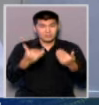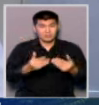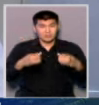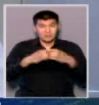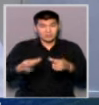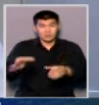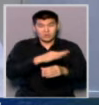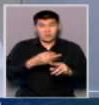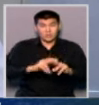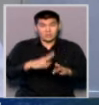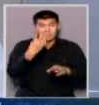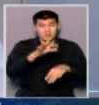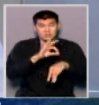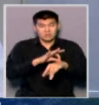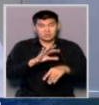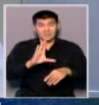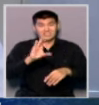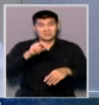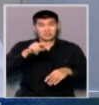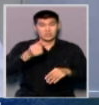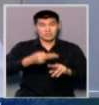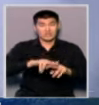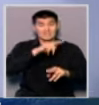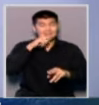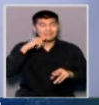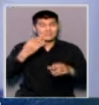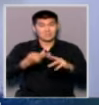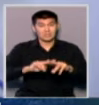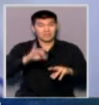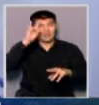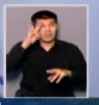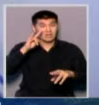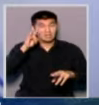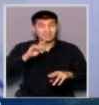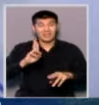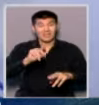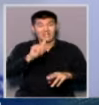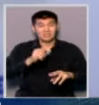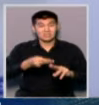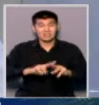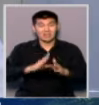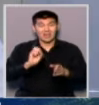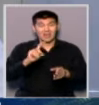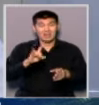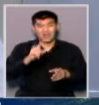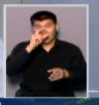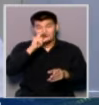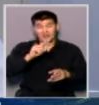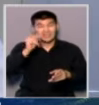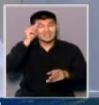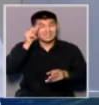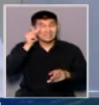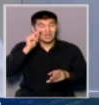время в области есть 4 вида вакцин. Спутник российского производства, казахстанская вакцина Казвак, арабская Хаят и